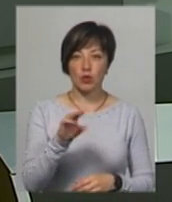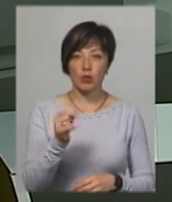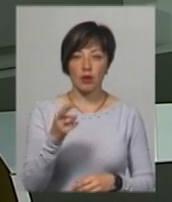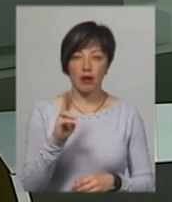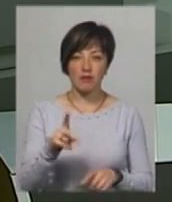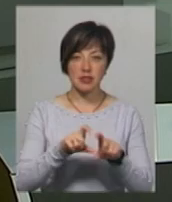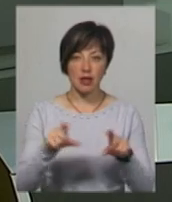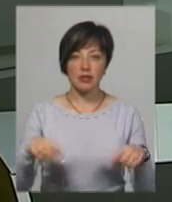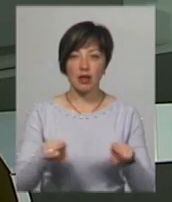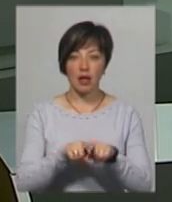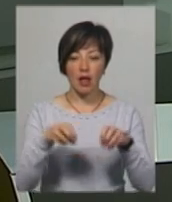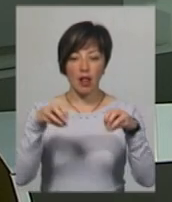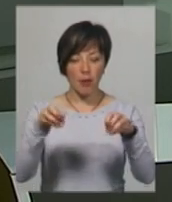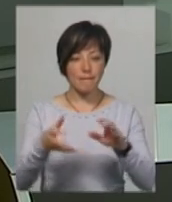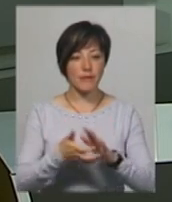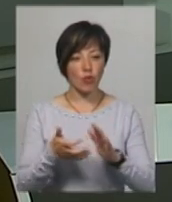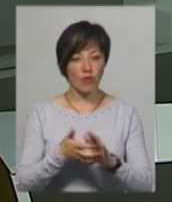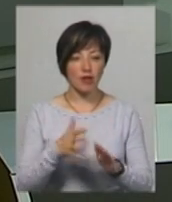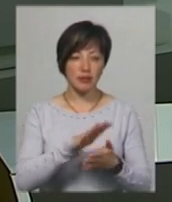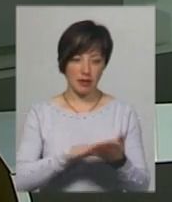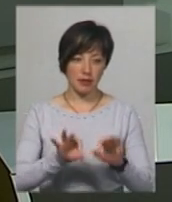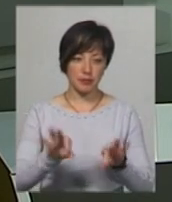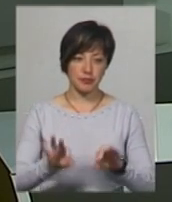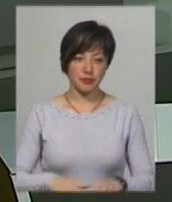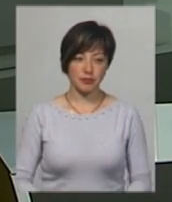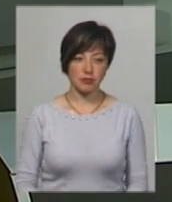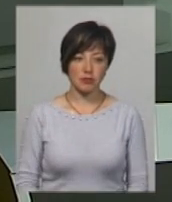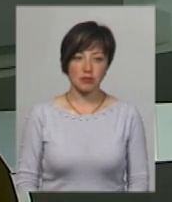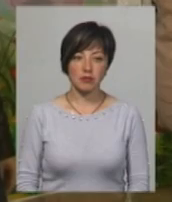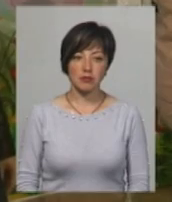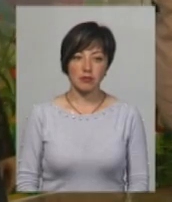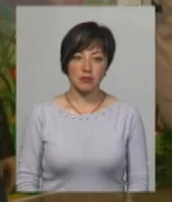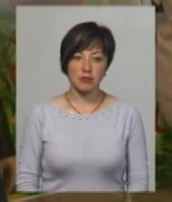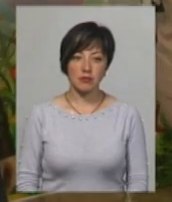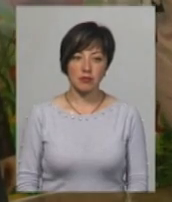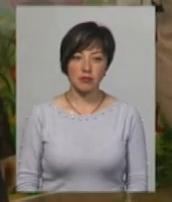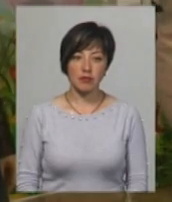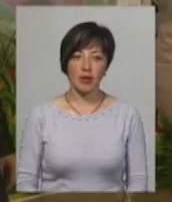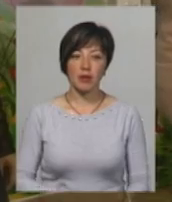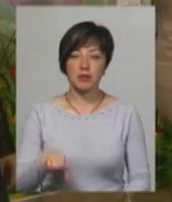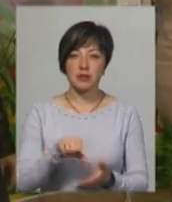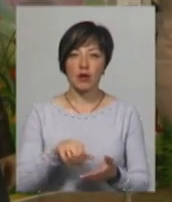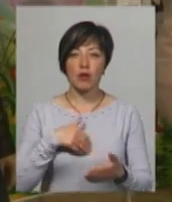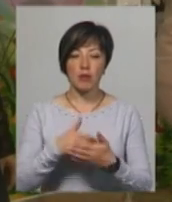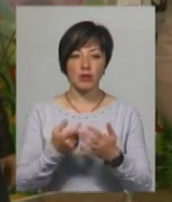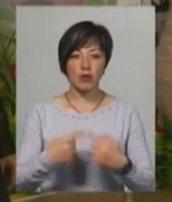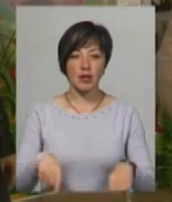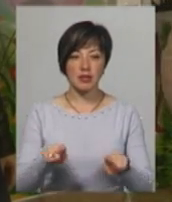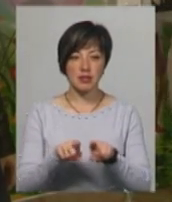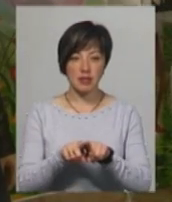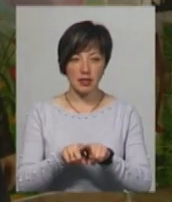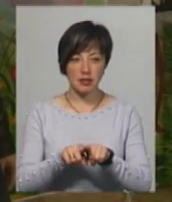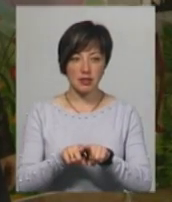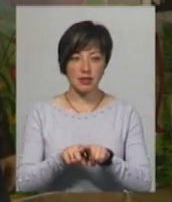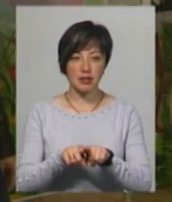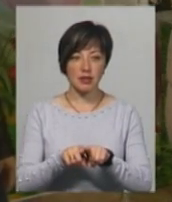у медзакладі таких ламп бракувало. Більше розповість Тетяна Ворожцова. Представниця громадської організації «Волонтерський лідерський рух»